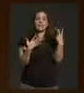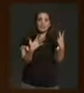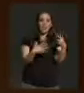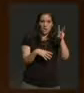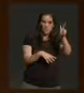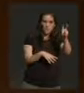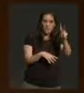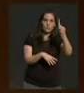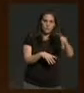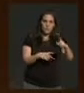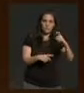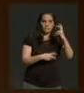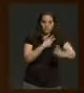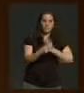estalian.